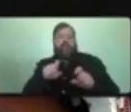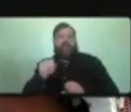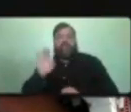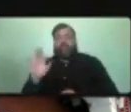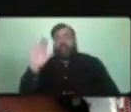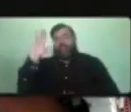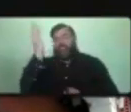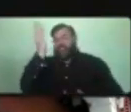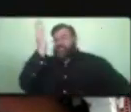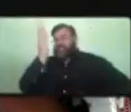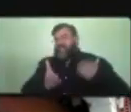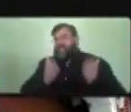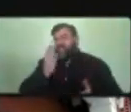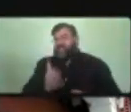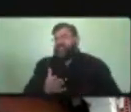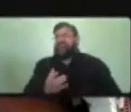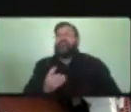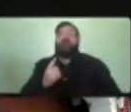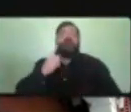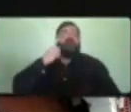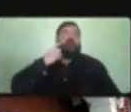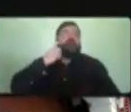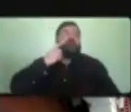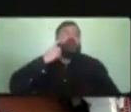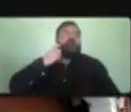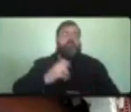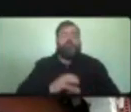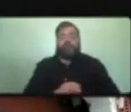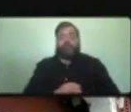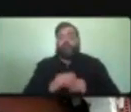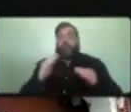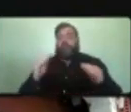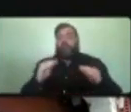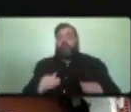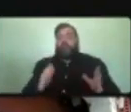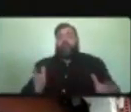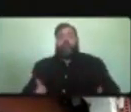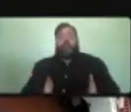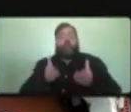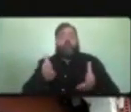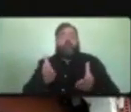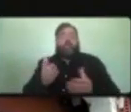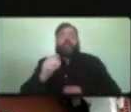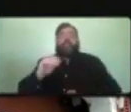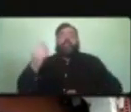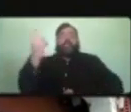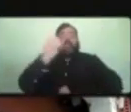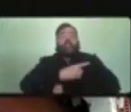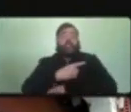asymptomatic. Hatutaweza kufanya vipimo hivi kwa wingi kama tulivyofanya hapo awali, lakini tutakuwa